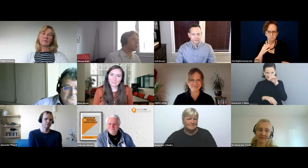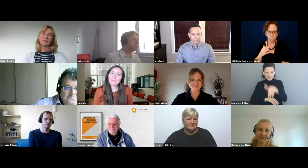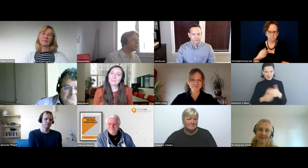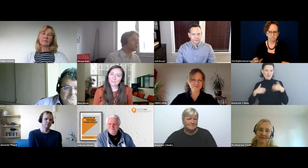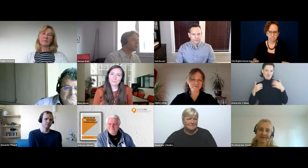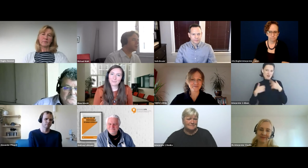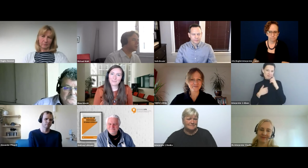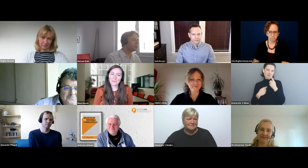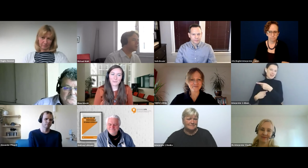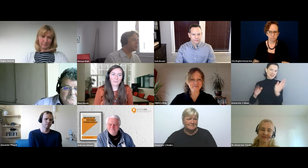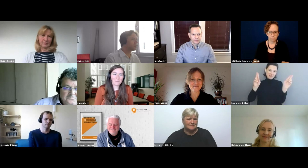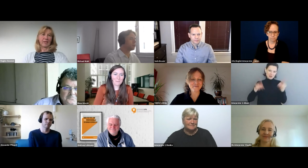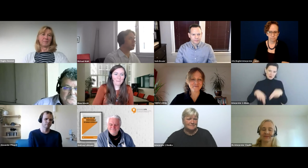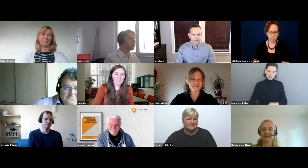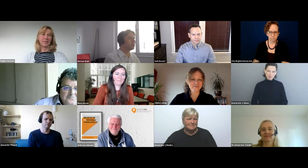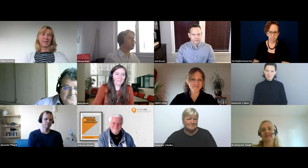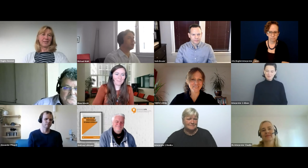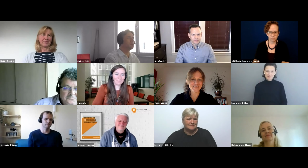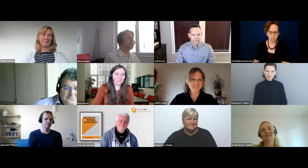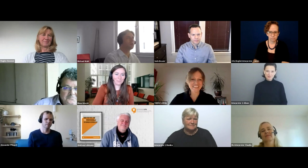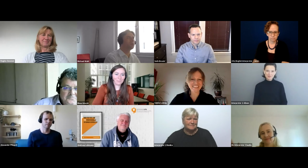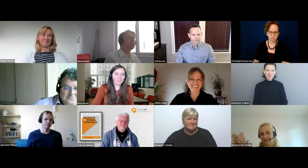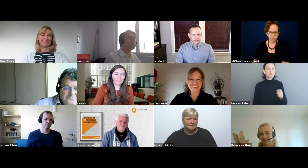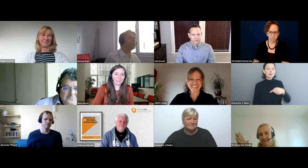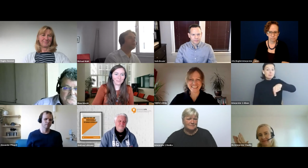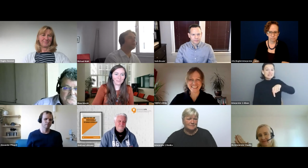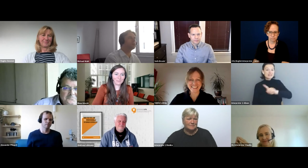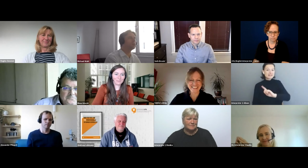sind. Dann bis gleich.